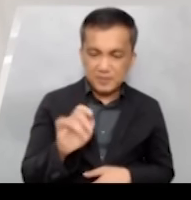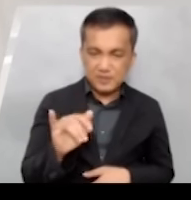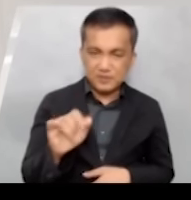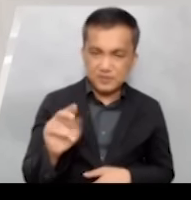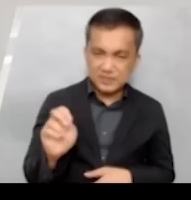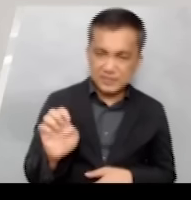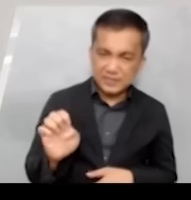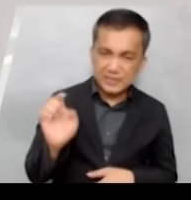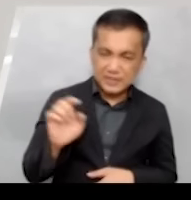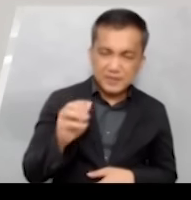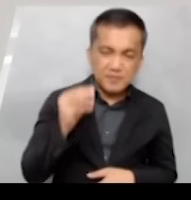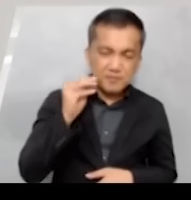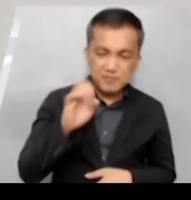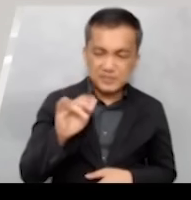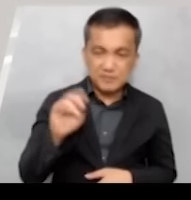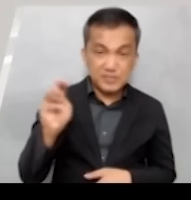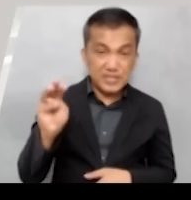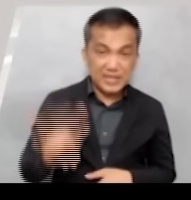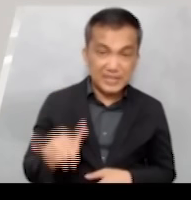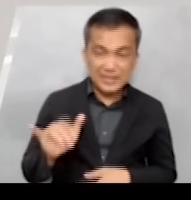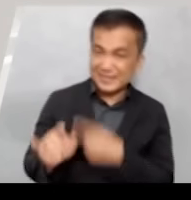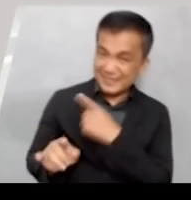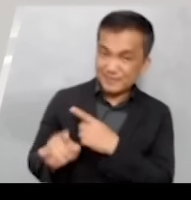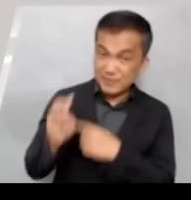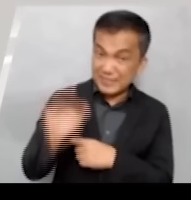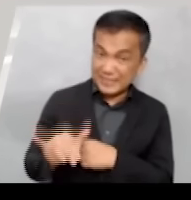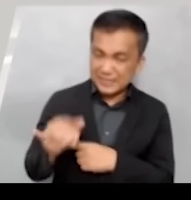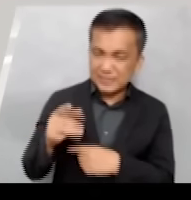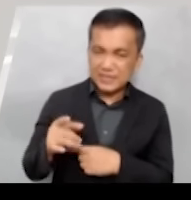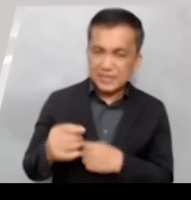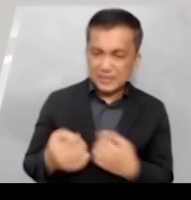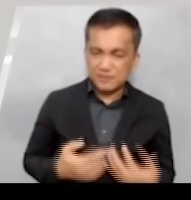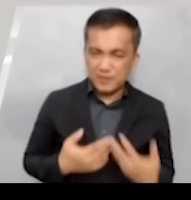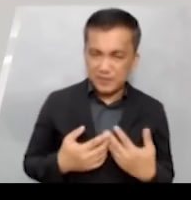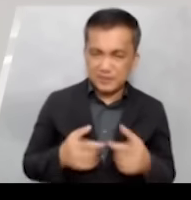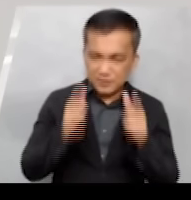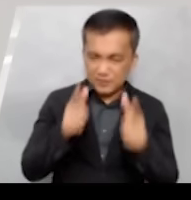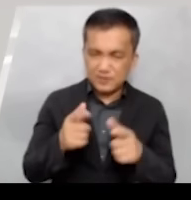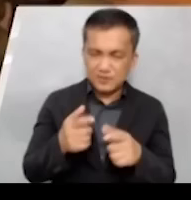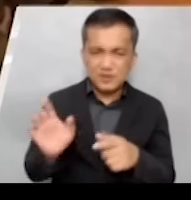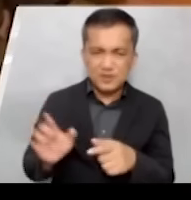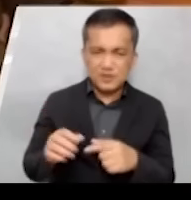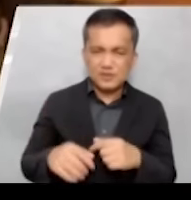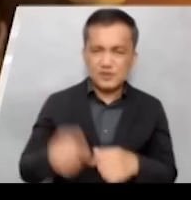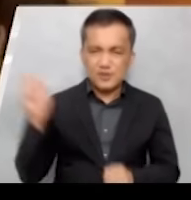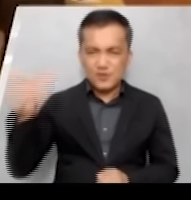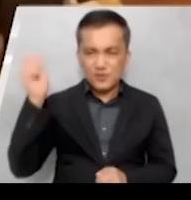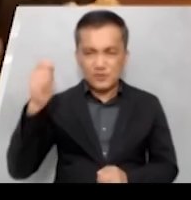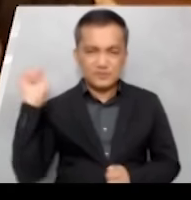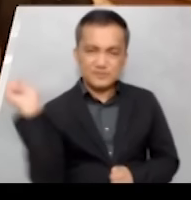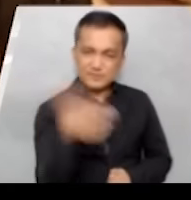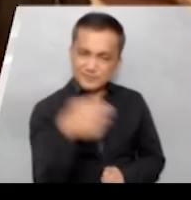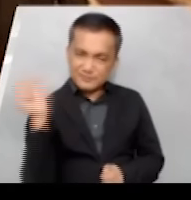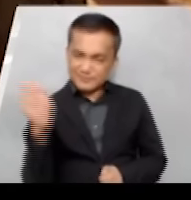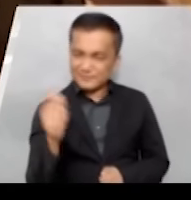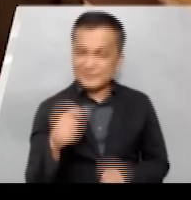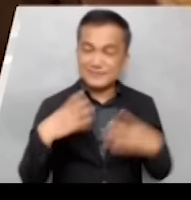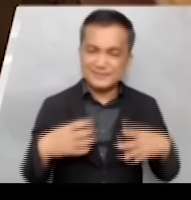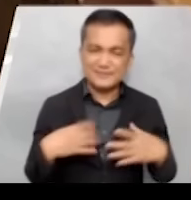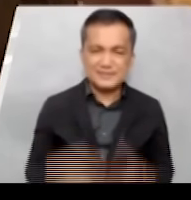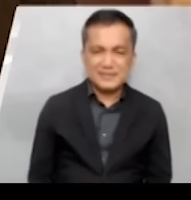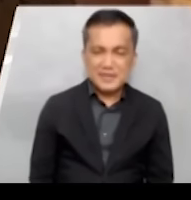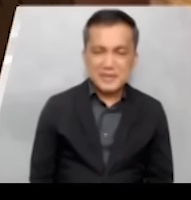as Queen Bee. Inspired ng looks ni Beyonce from her Cowboy Carter album. Ipinlex naman ni Mommy Marian Rivera